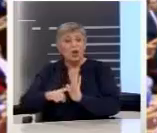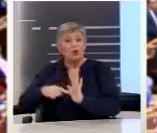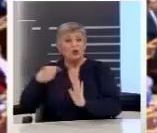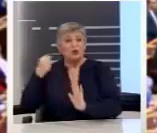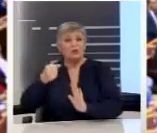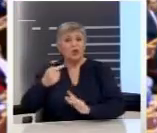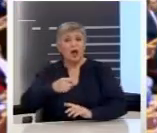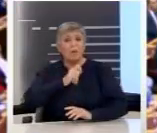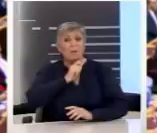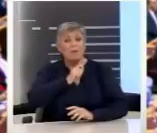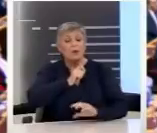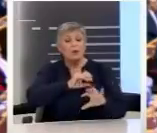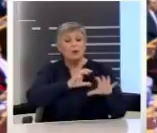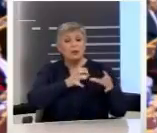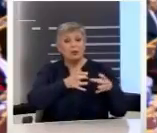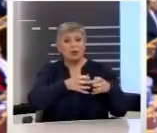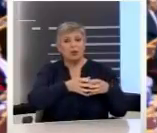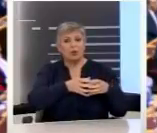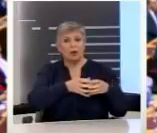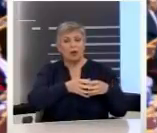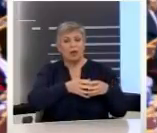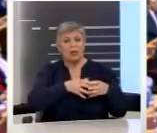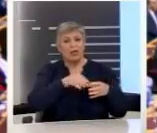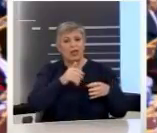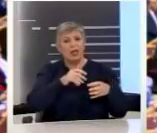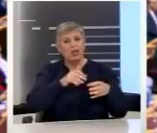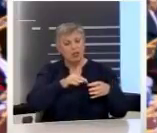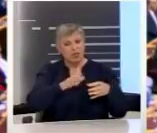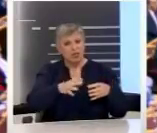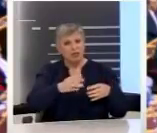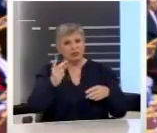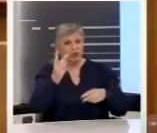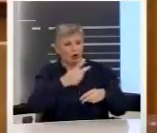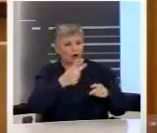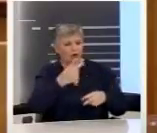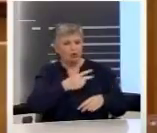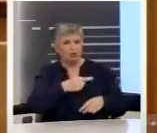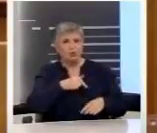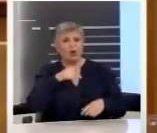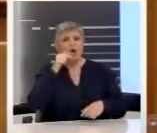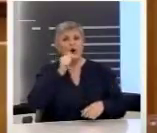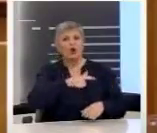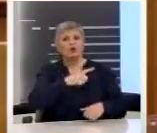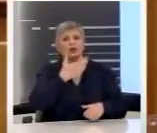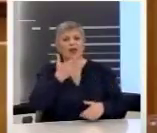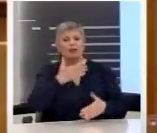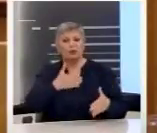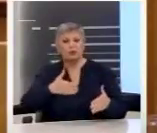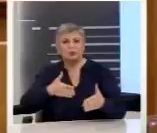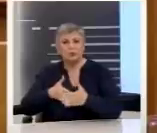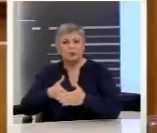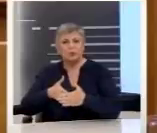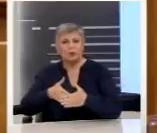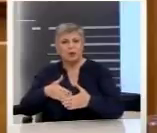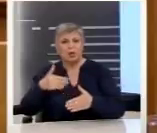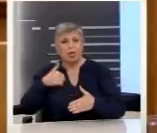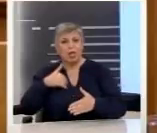κόμμα κινδυνεύει να κατηγορηθεί ότι λειτουργεί ως πολιτικός βραχίωνας μιας εγκληματικής οργάνωσης.